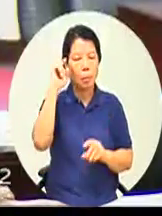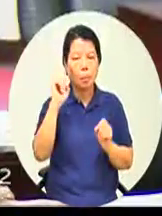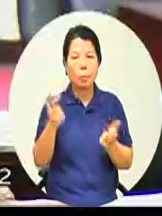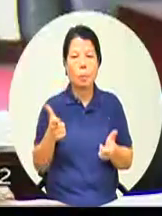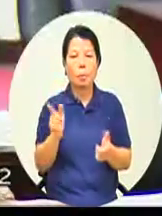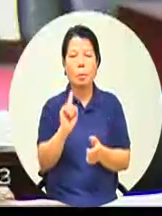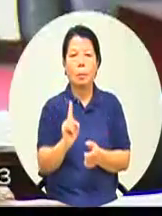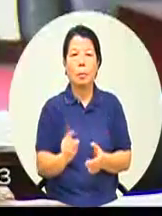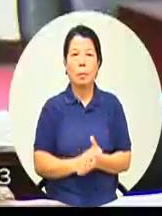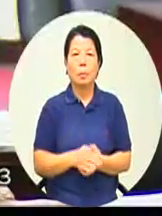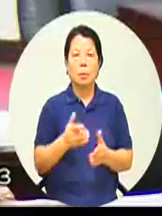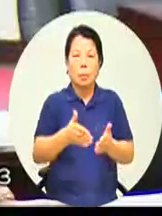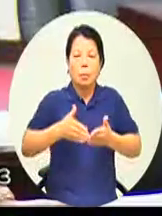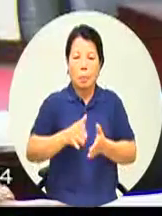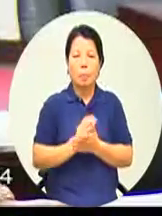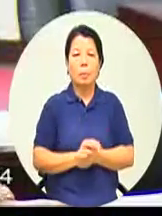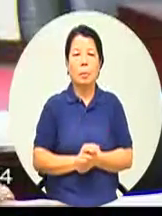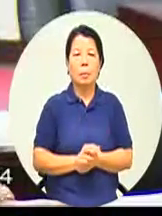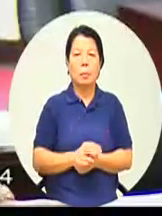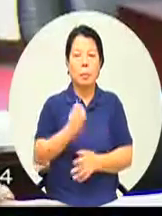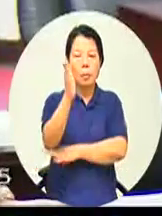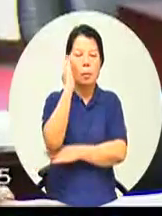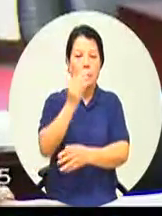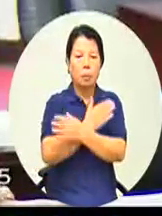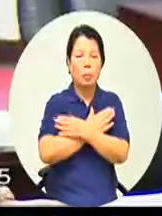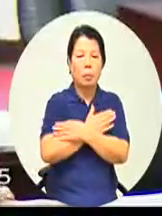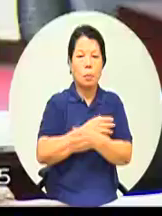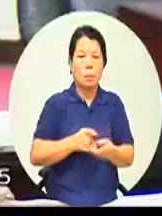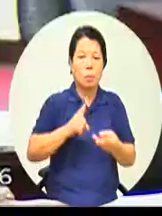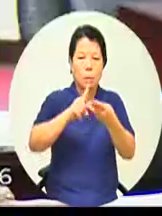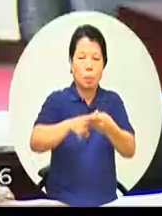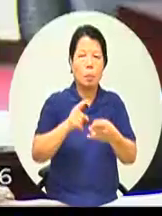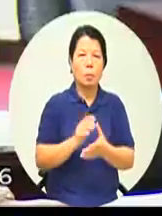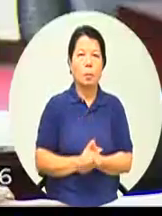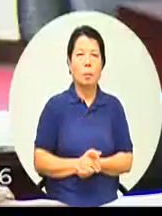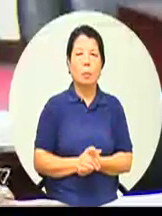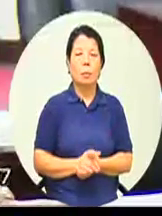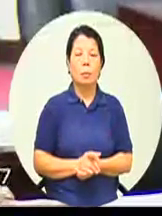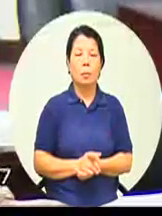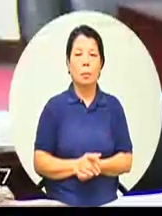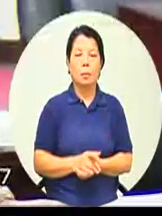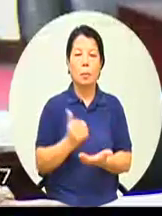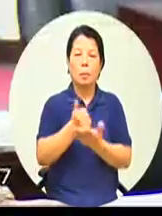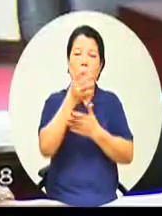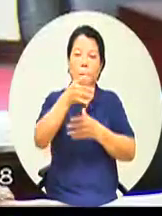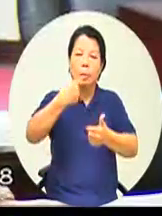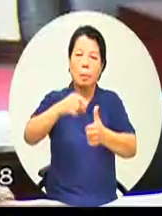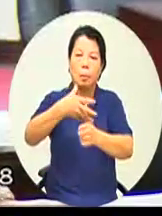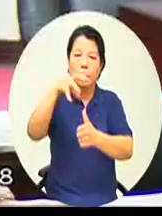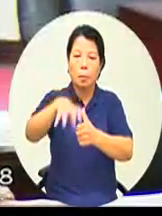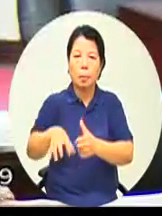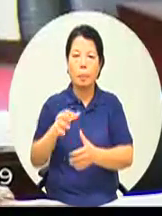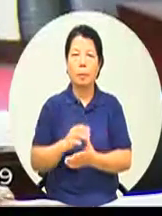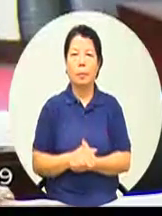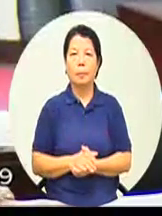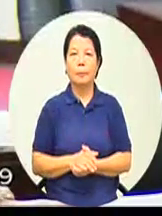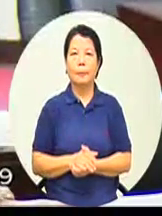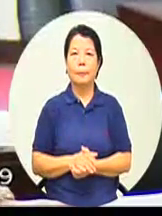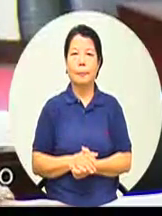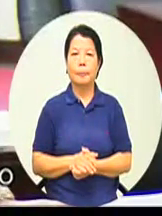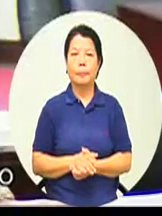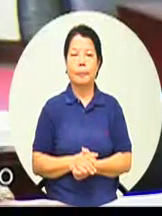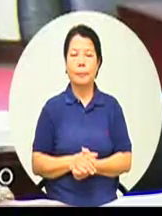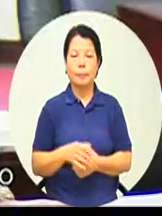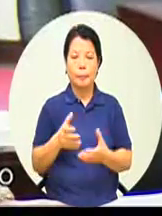为什么我们会要以公幼为主？那第二个就是说，我想请教教育局的是哪